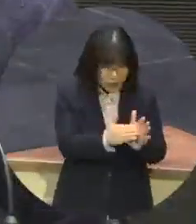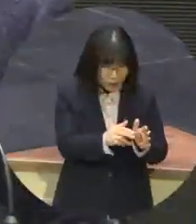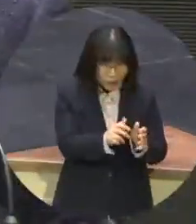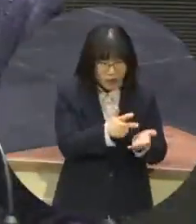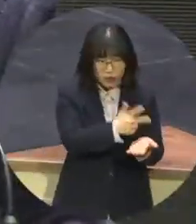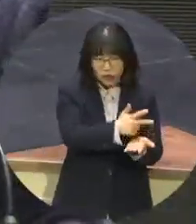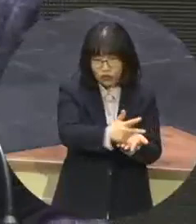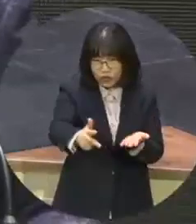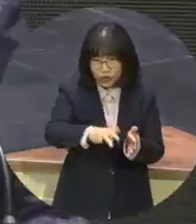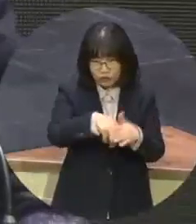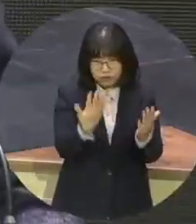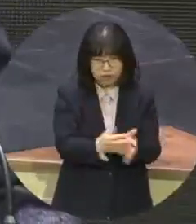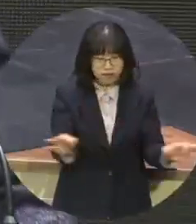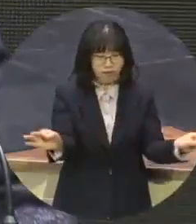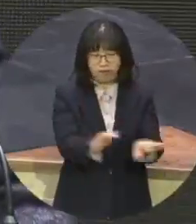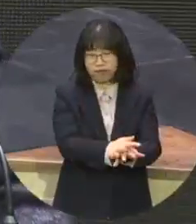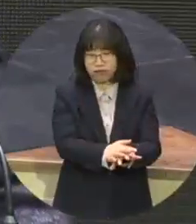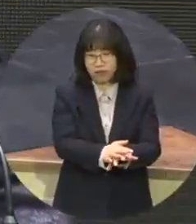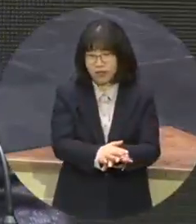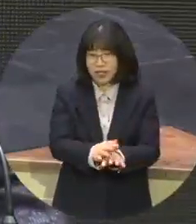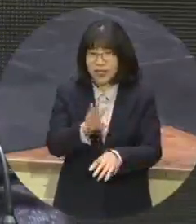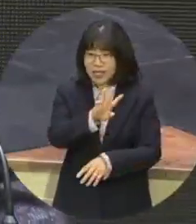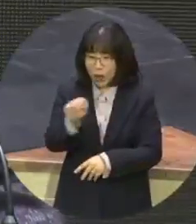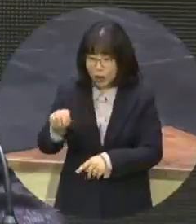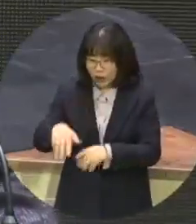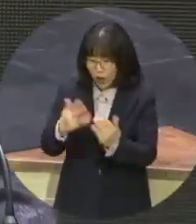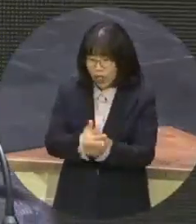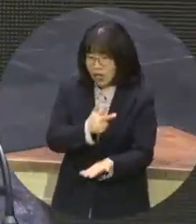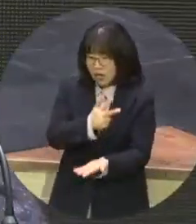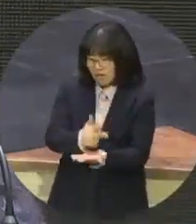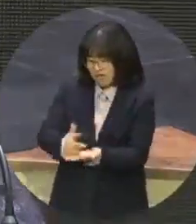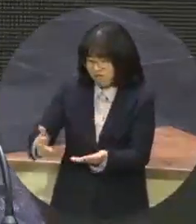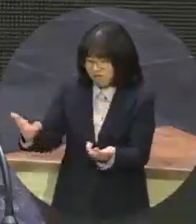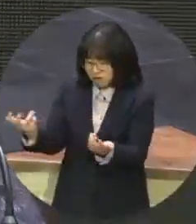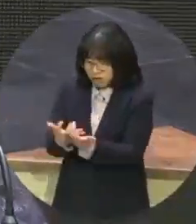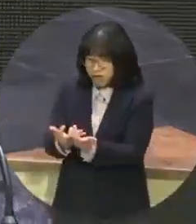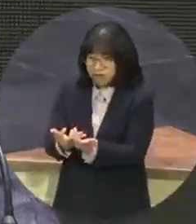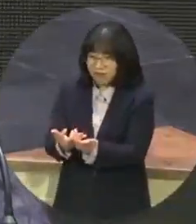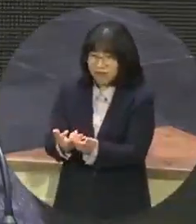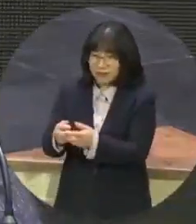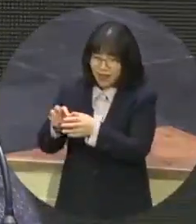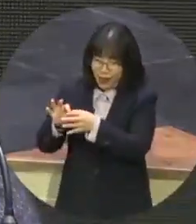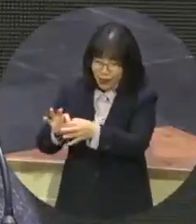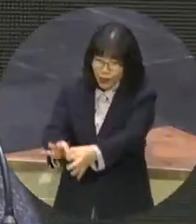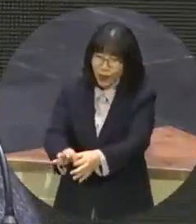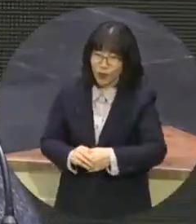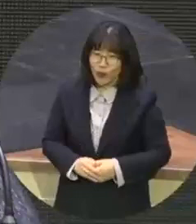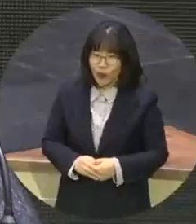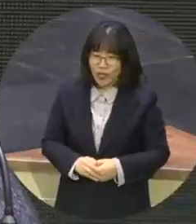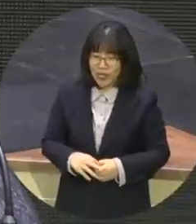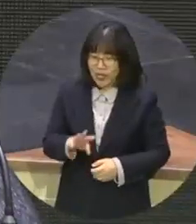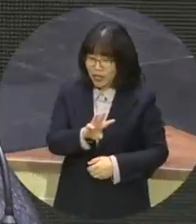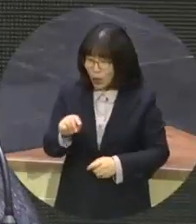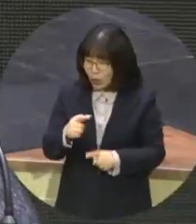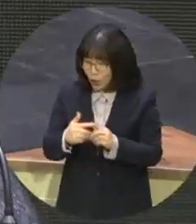그냥 딱 주차장을 그대로 어디다 파는지 차가 안 움직여. 내려가보면 그대로 저 이사가 뭐 하는지 몰라.